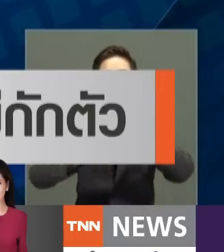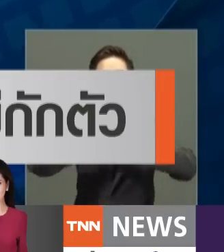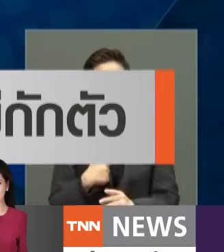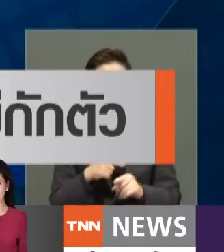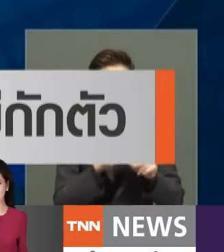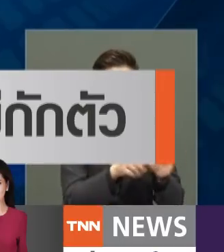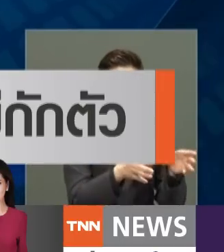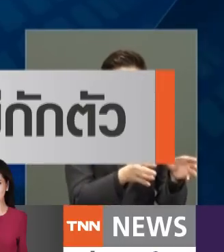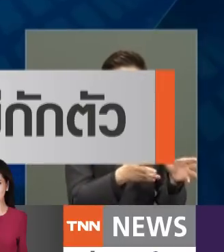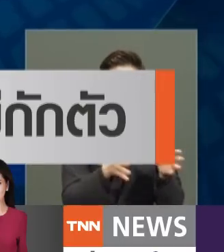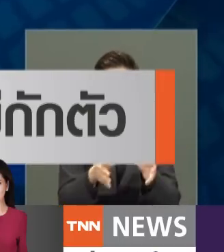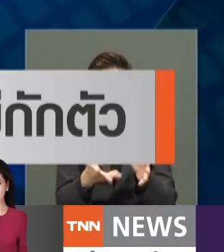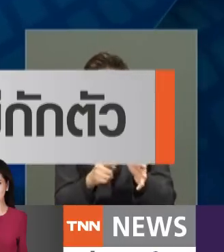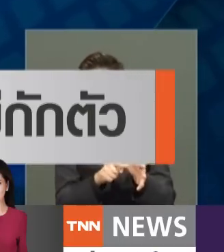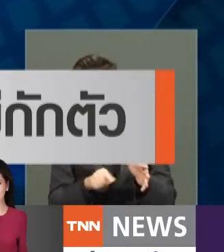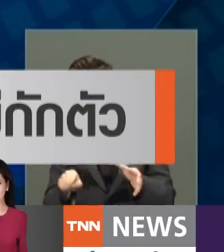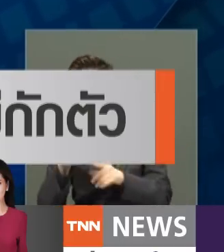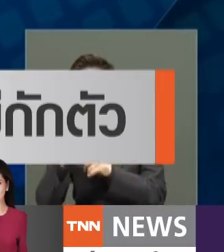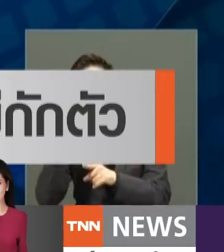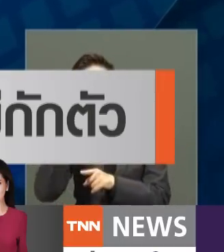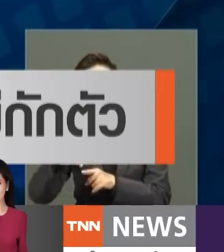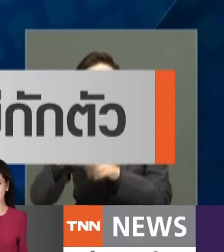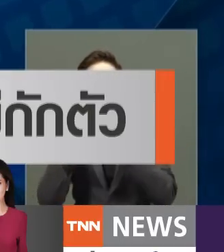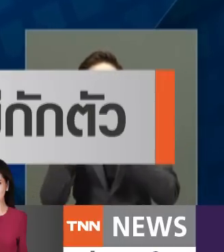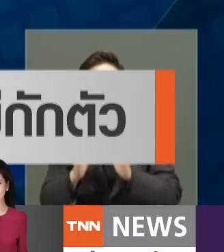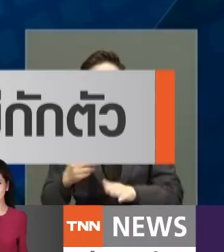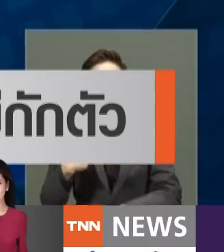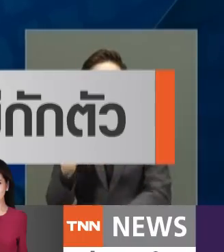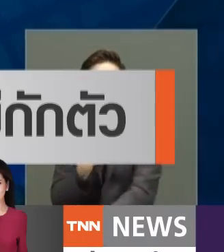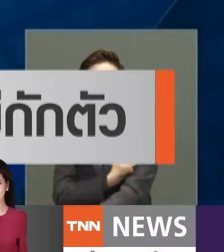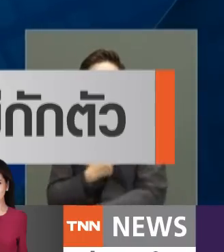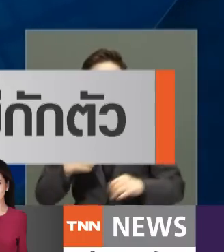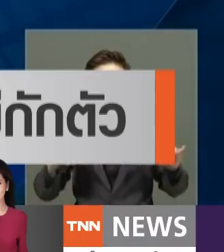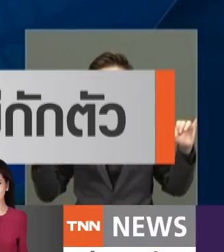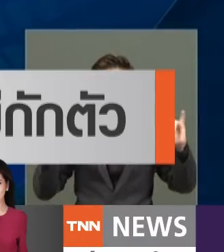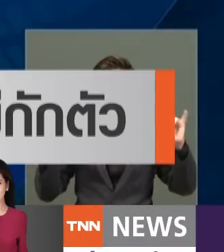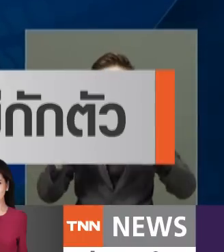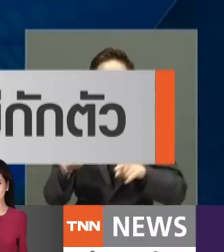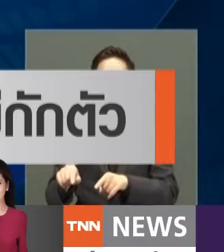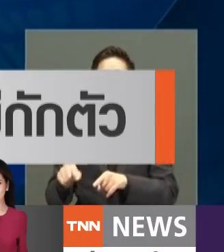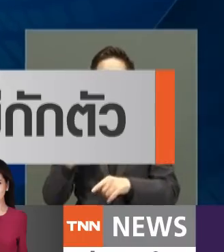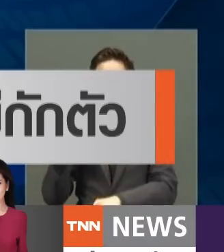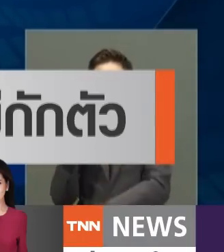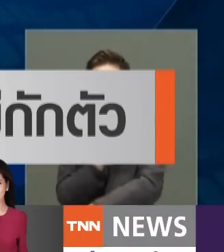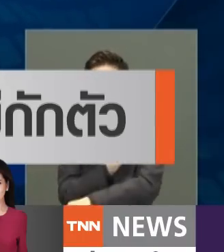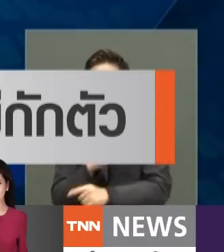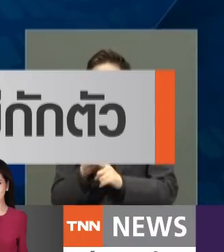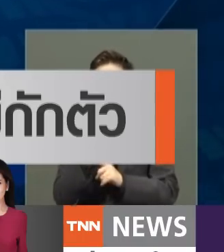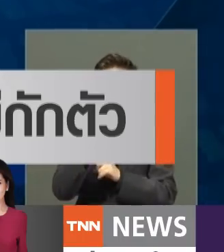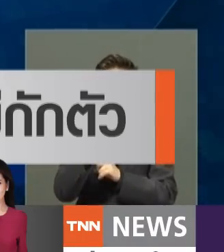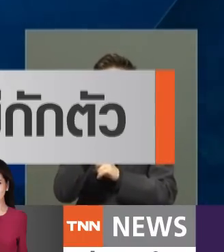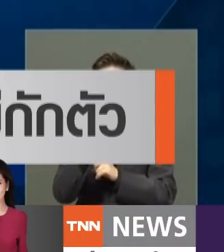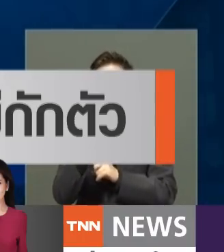ทศโดยกำหนดเงื่อนไขต้องเป็นบุคคลที่รับวัคซีนแล้ว2เข็มตรวจหาเชื้อด้วยวิธี